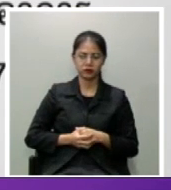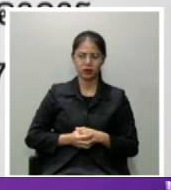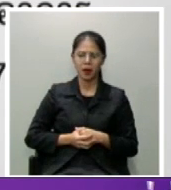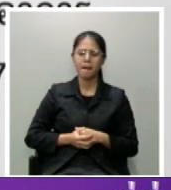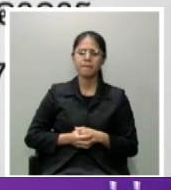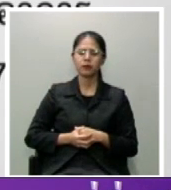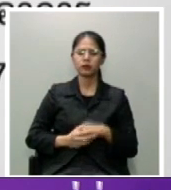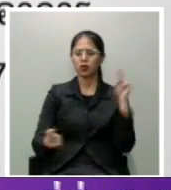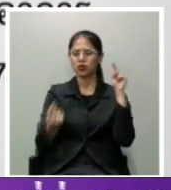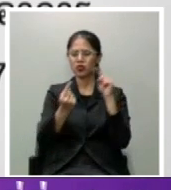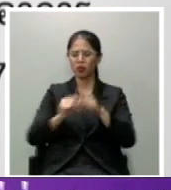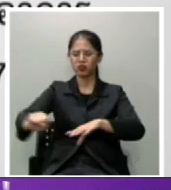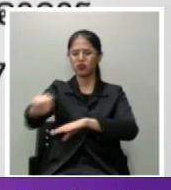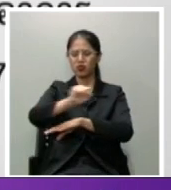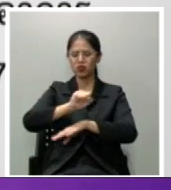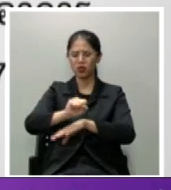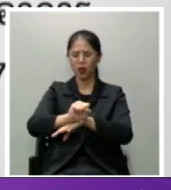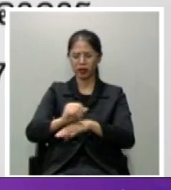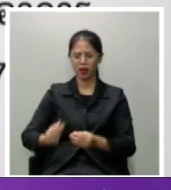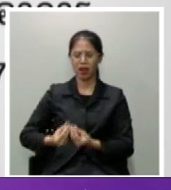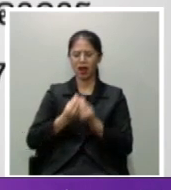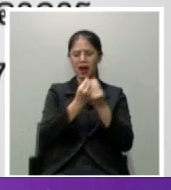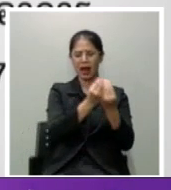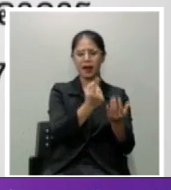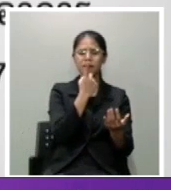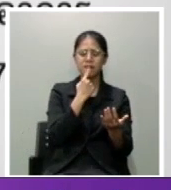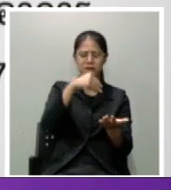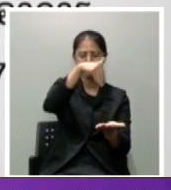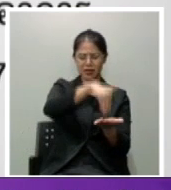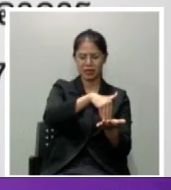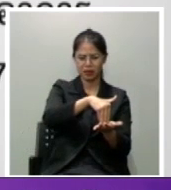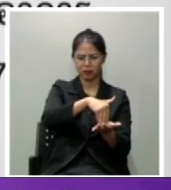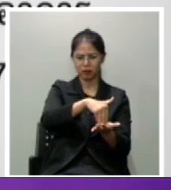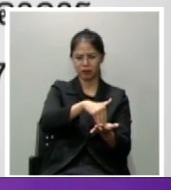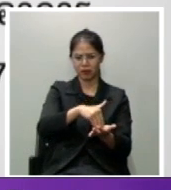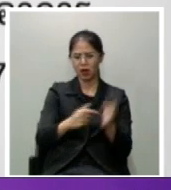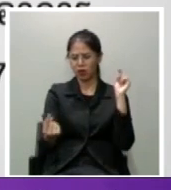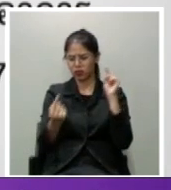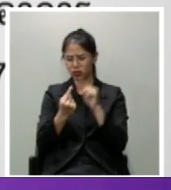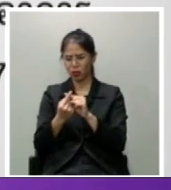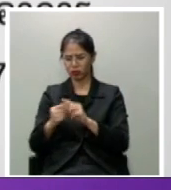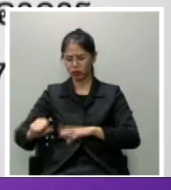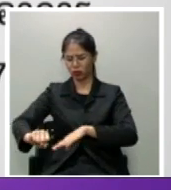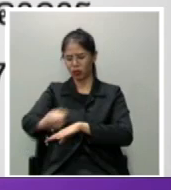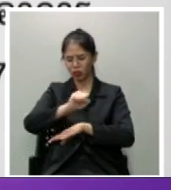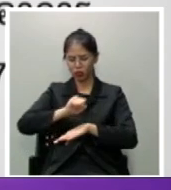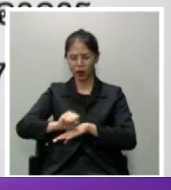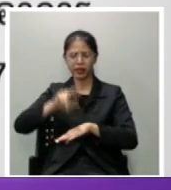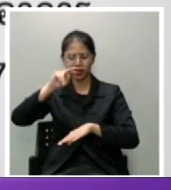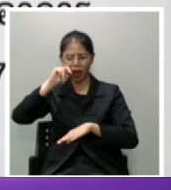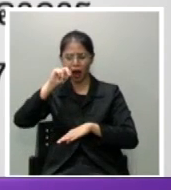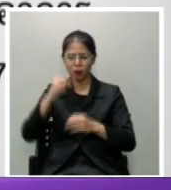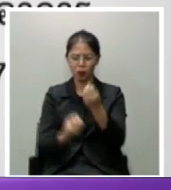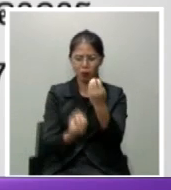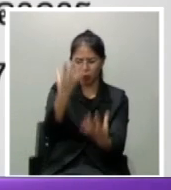ไปสร้างสวนเพื่อเอื้อประโยชน์ต่อศูนย์สิริกิติ์แปลนสวนน้ำและแปลนสวนป่าเป็น